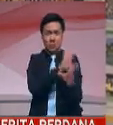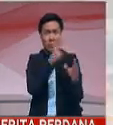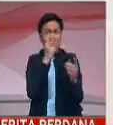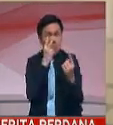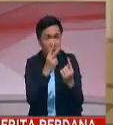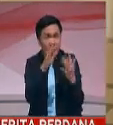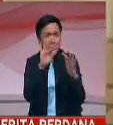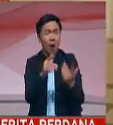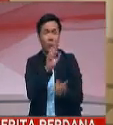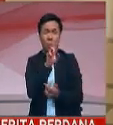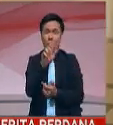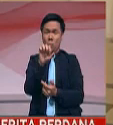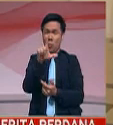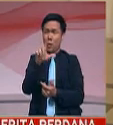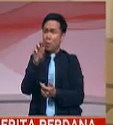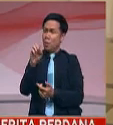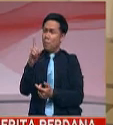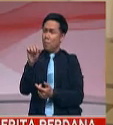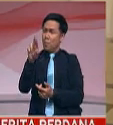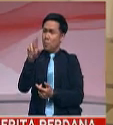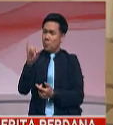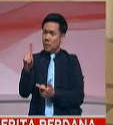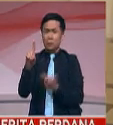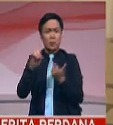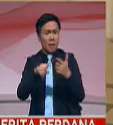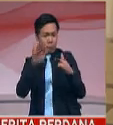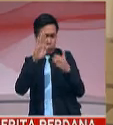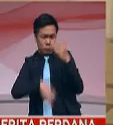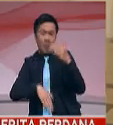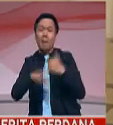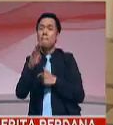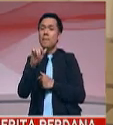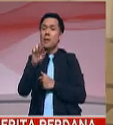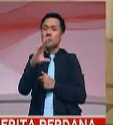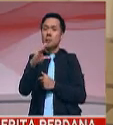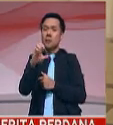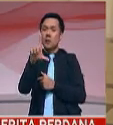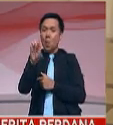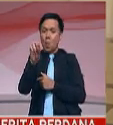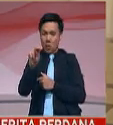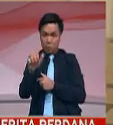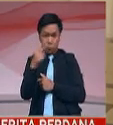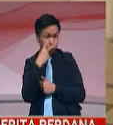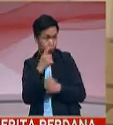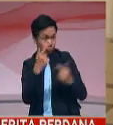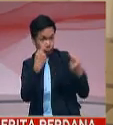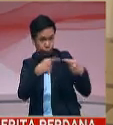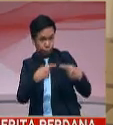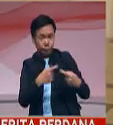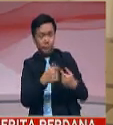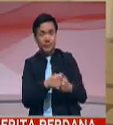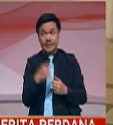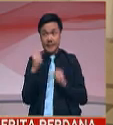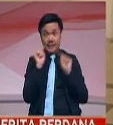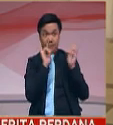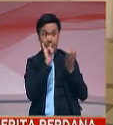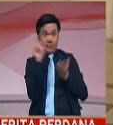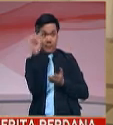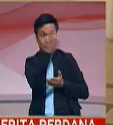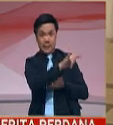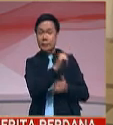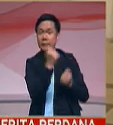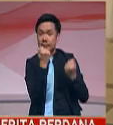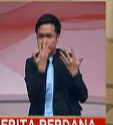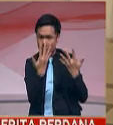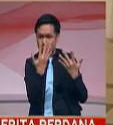Barcelona. Adik Imran Rahman dijangka berangkat ke Sepanyol pada 29 Ogos dan menjalani latihan selama 10 bulan sebelum berangkat pulang ke